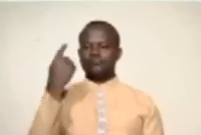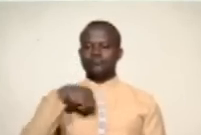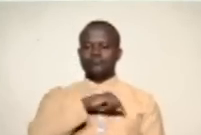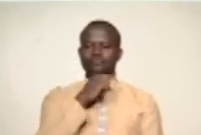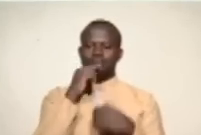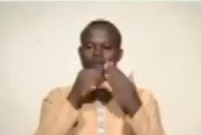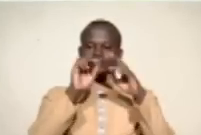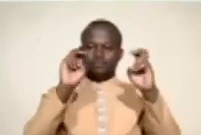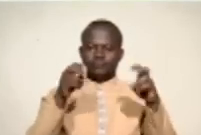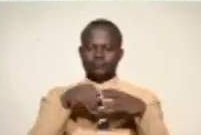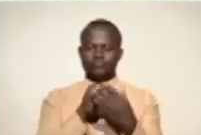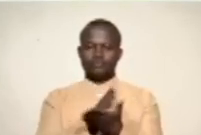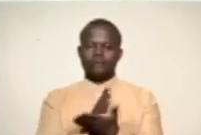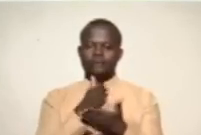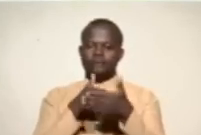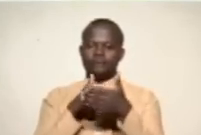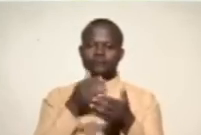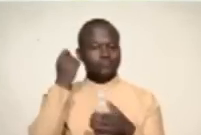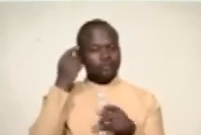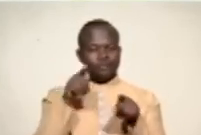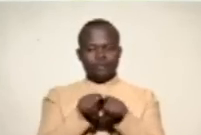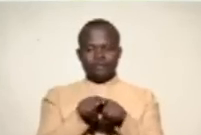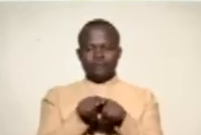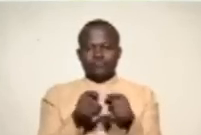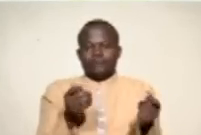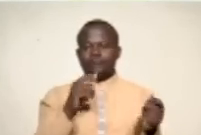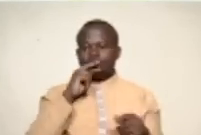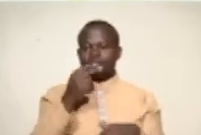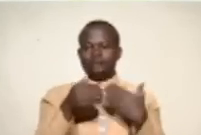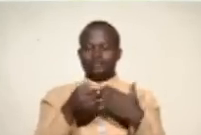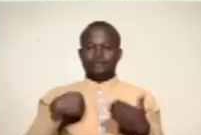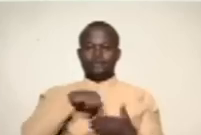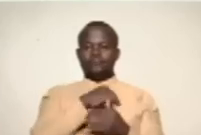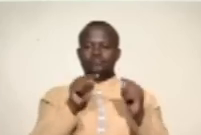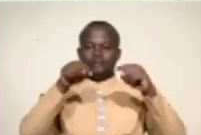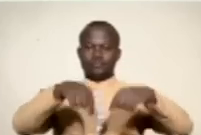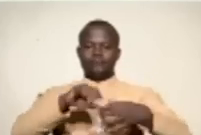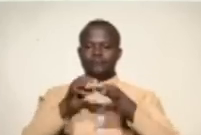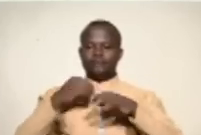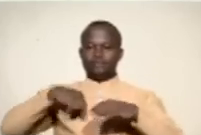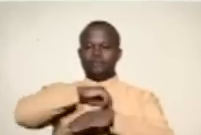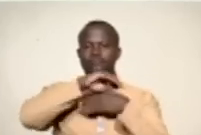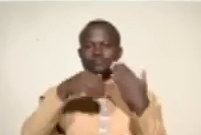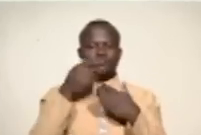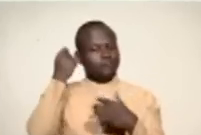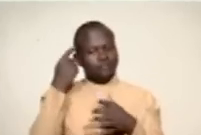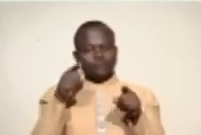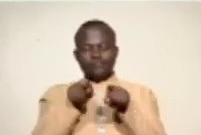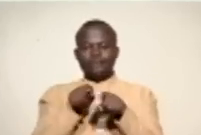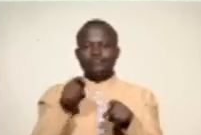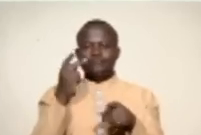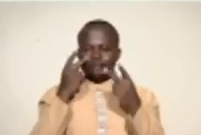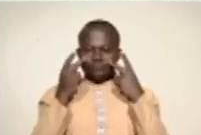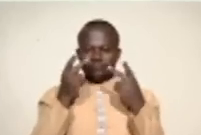mu by'ukuri imbogamizi zihari turazumva kimwe, ese bisubizo tuzana abafatanyabikorwa twese turabyumva kimwe, twumva rero ko yari